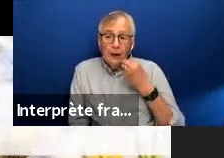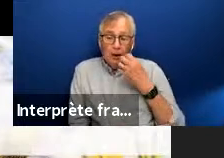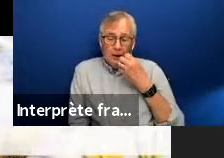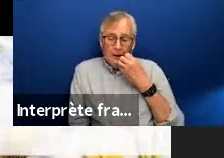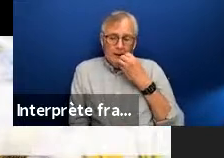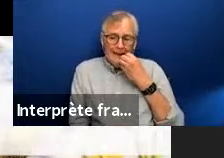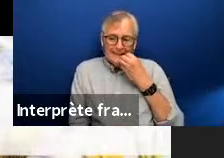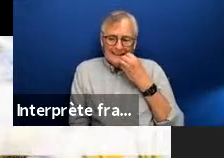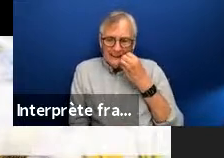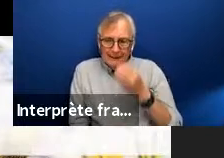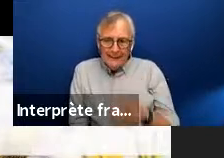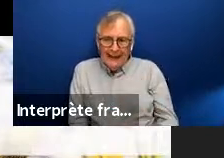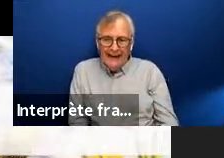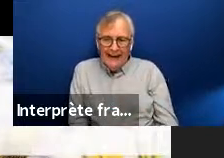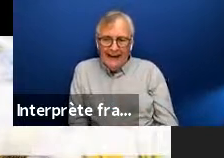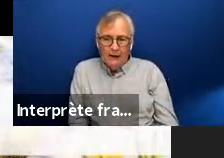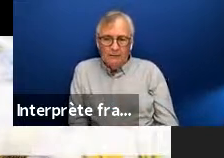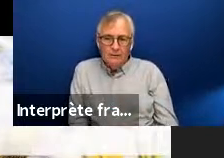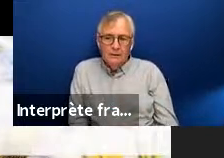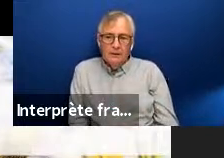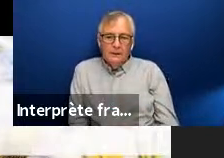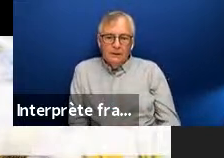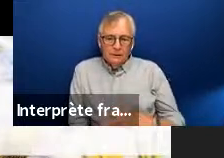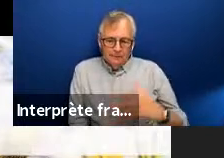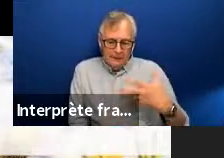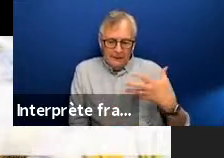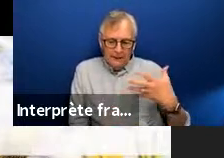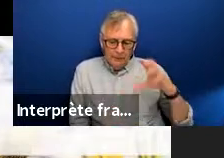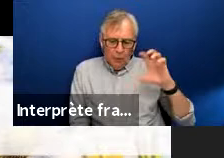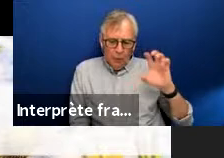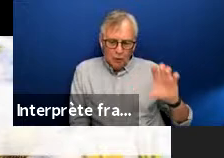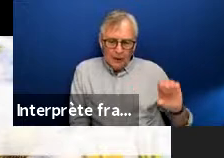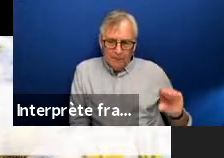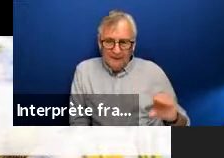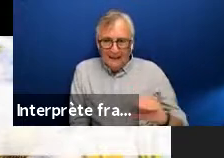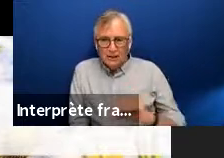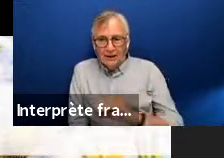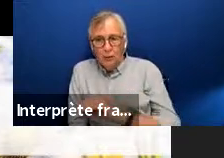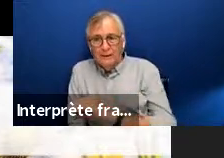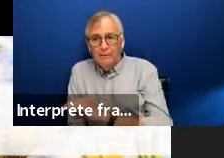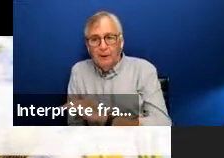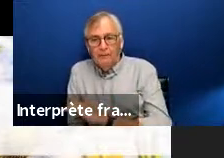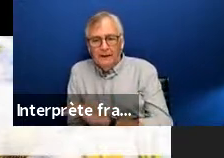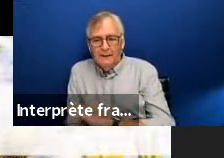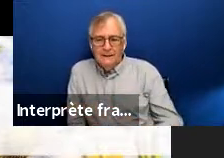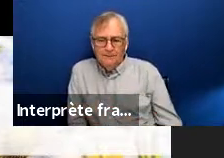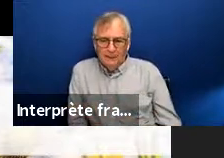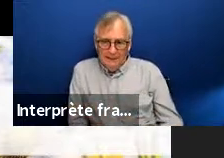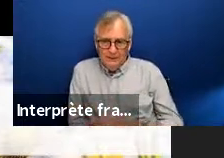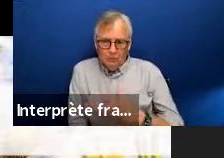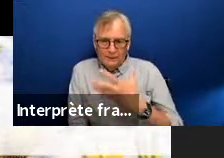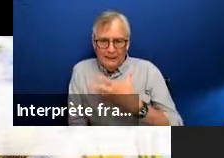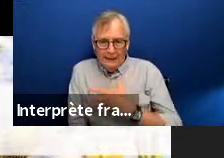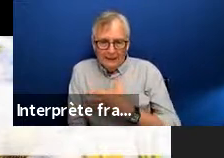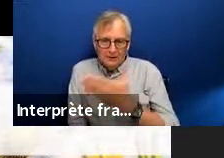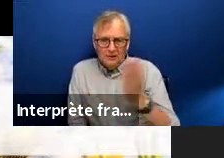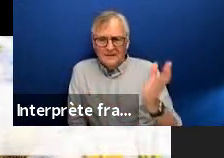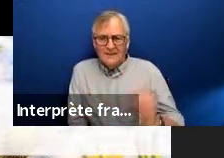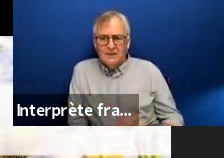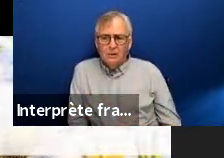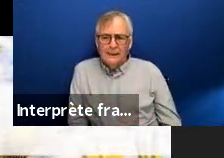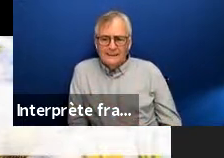dont l'accessibilité à la langue. Et ils ont un chapitre dans chacune des provinces. Et ils sont liés